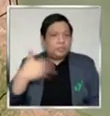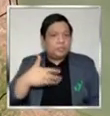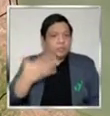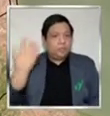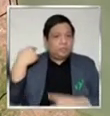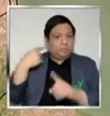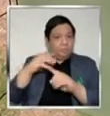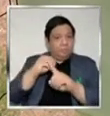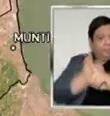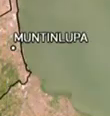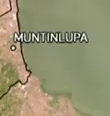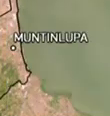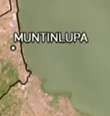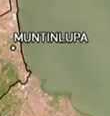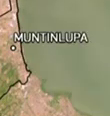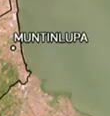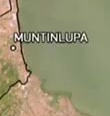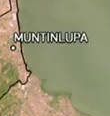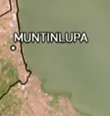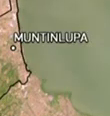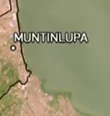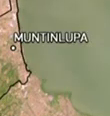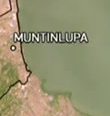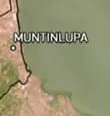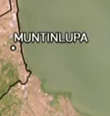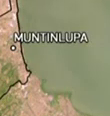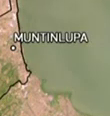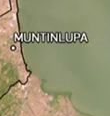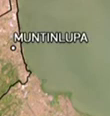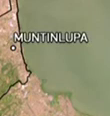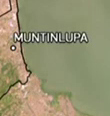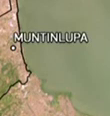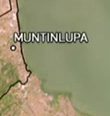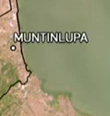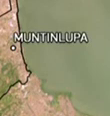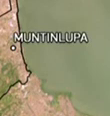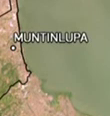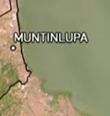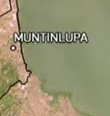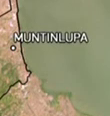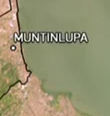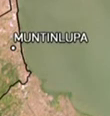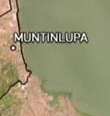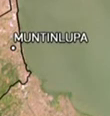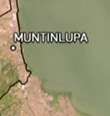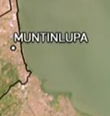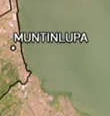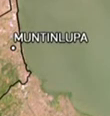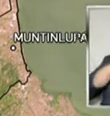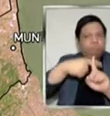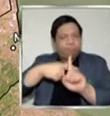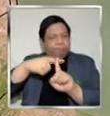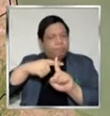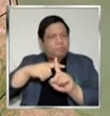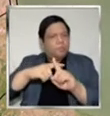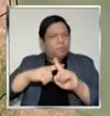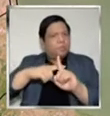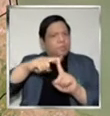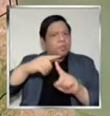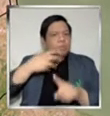ay nakapagtala ang pag-asa ng 34.6 degrees Celsius na maximum temperature dito po yan sa Metro